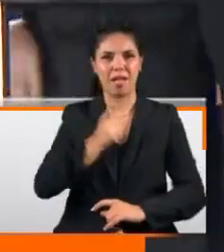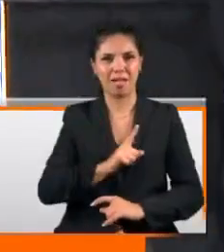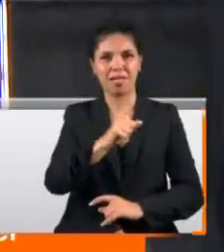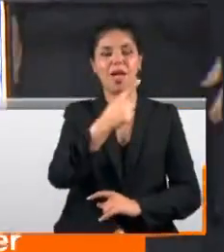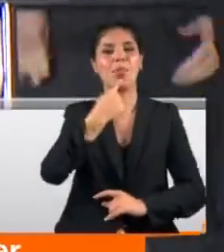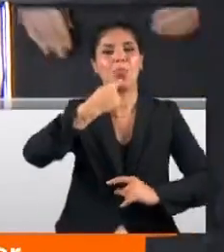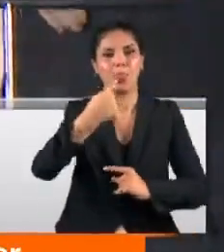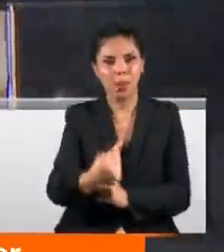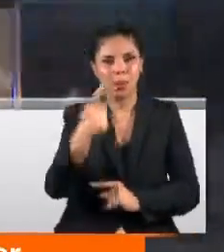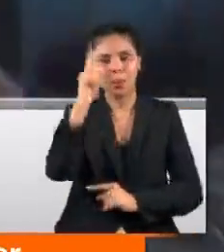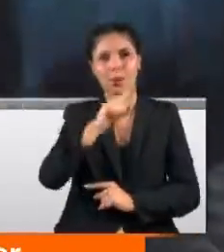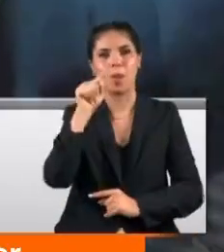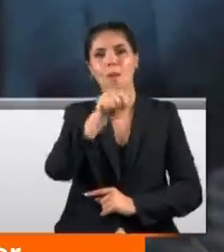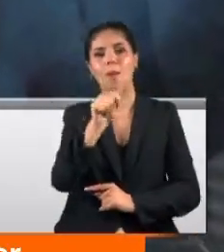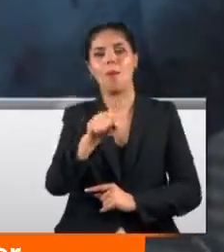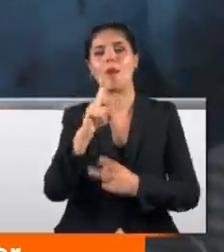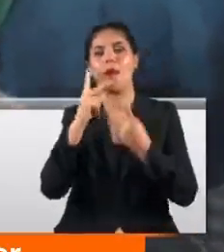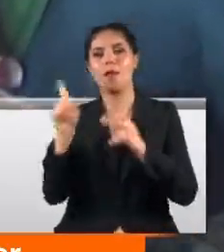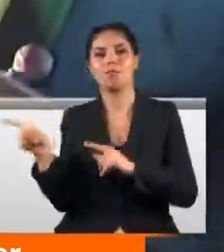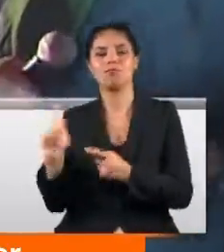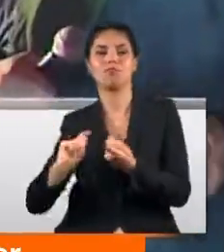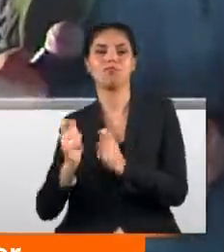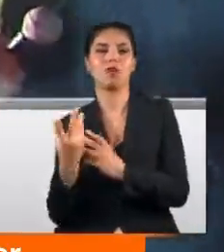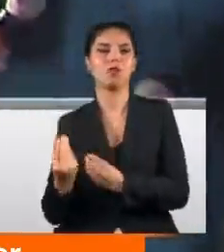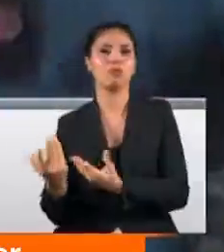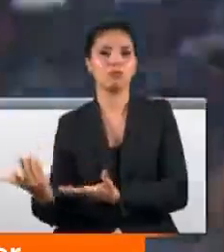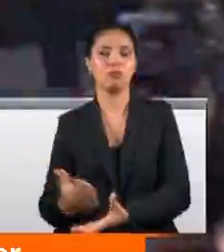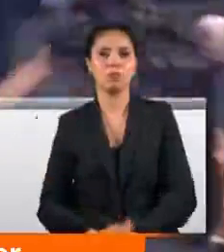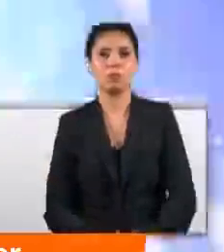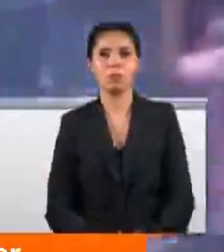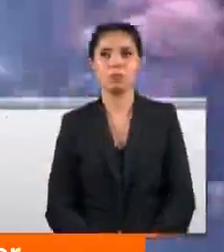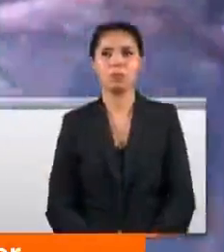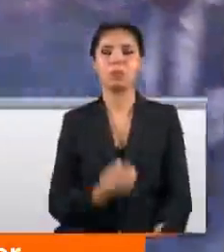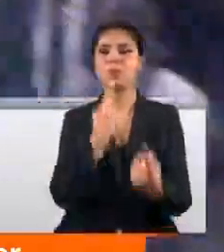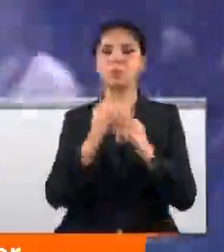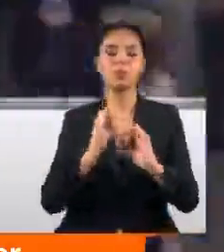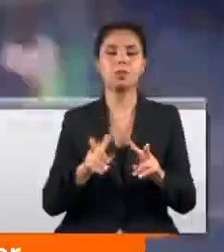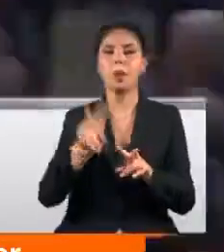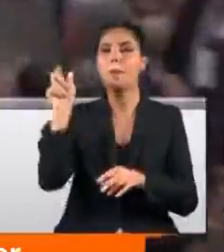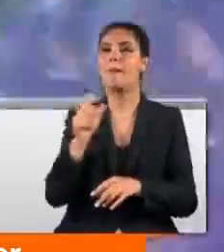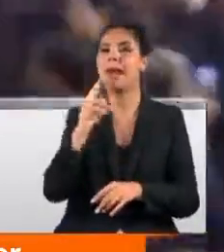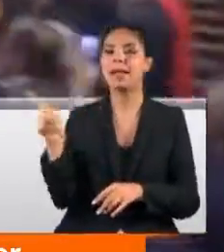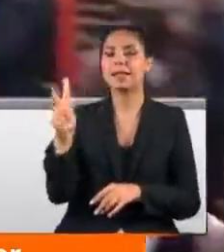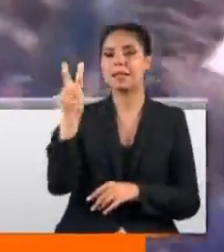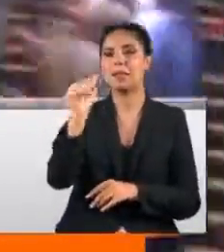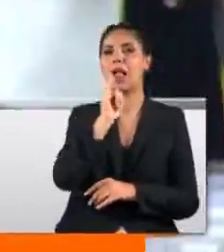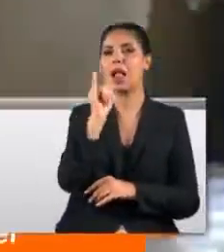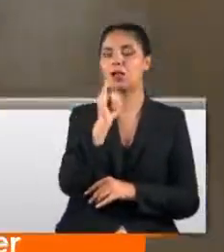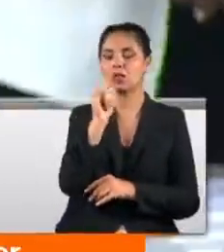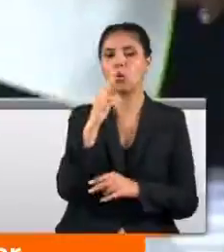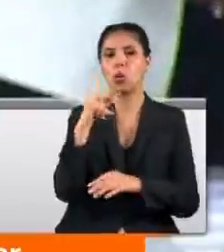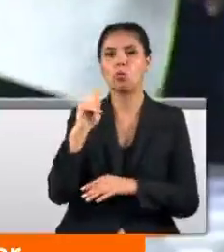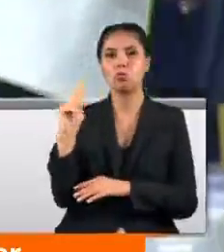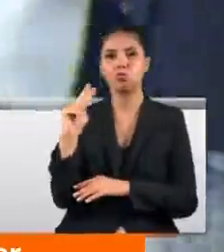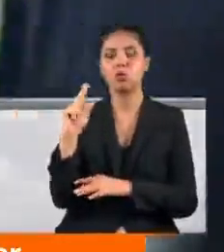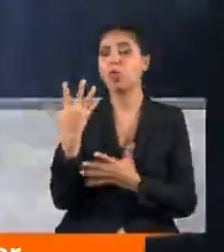işaret etmesiyle o açıklamalarda bıçak gibi kesildi. Kulislerde Meral Akşener'in 26 Ağustos'ta yapacağı